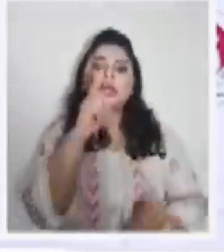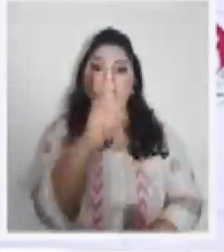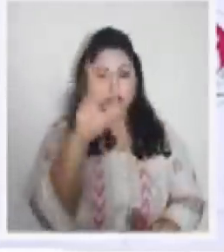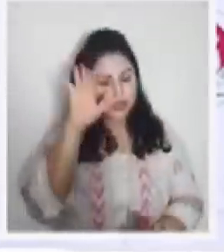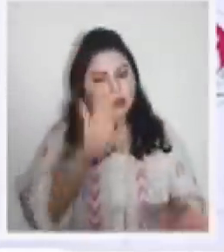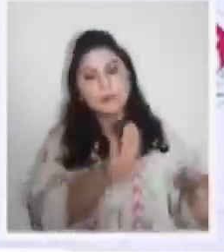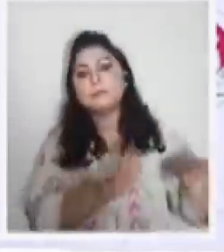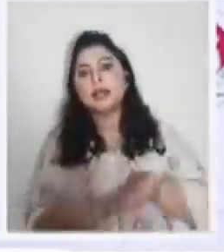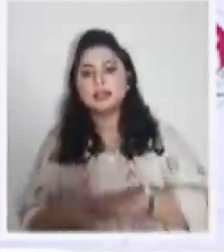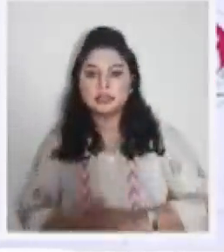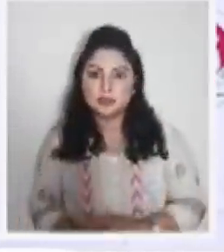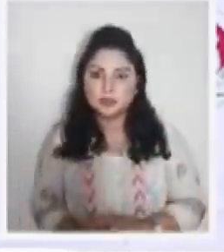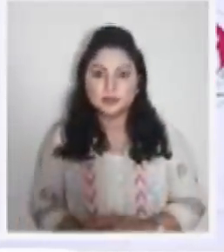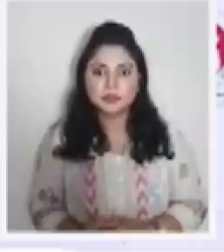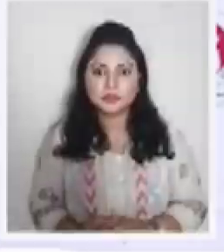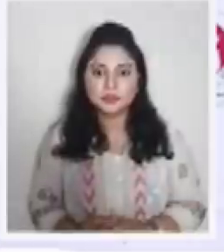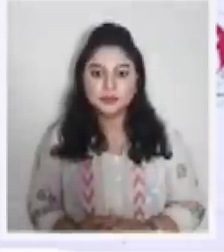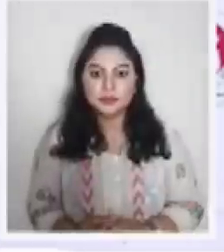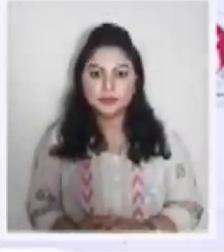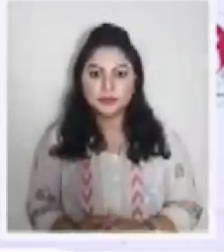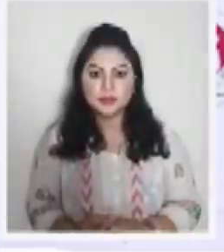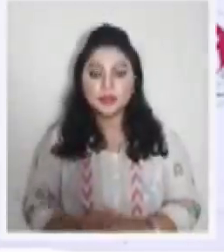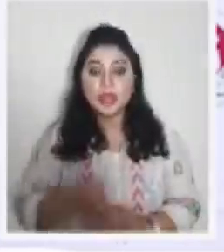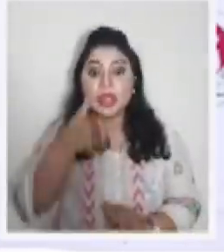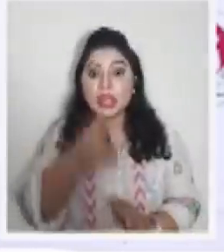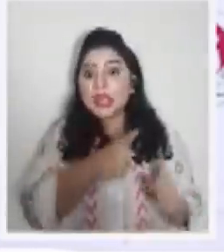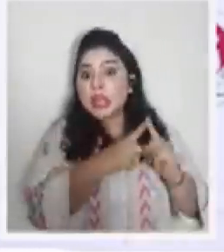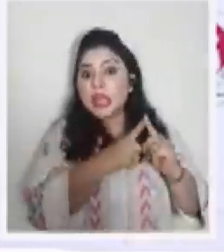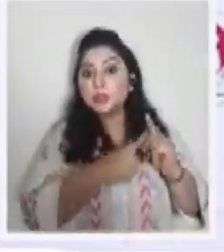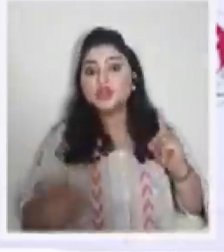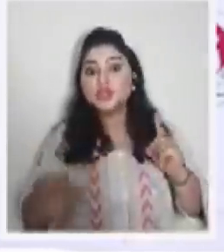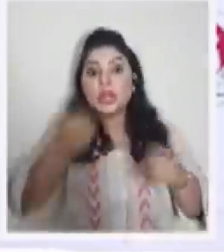বরিশাল 2 জন, সিলেট 3 জন এবং ময়মনসিংহ বিভাগে 1 জন মৃত্যুবরণ করেছেন।